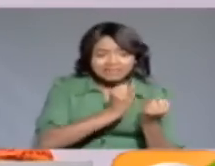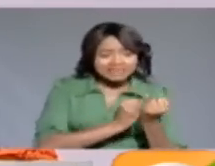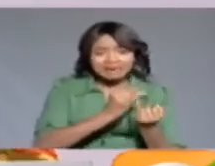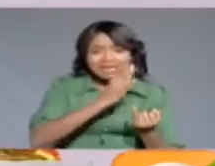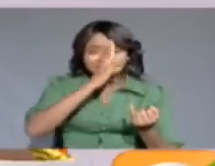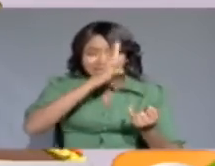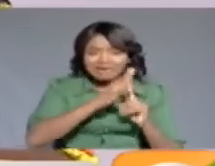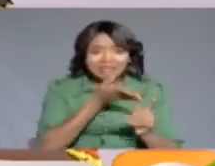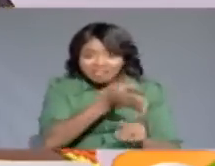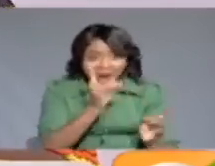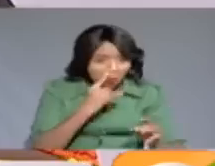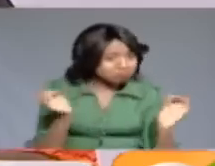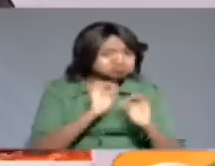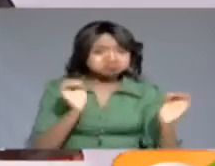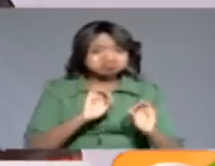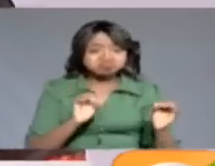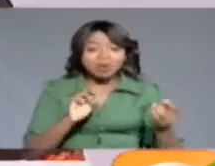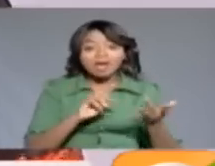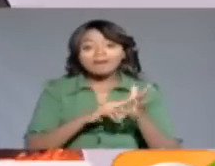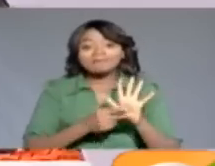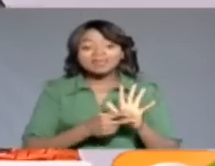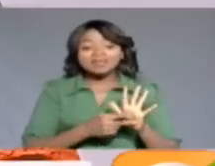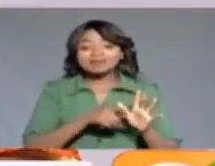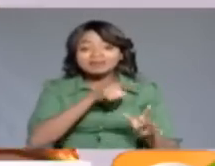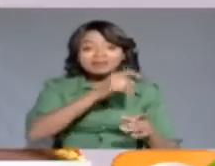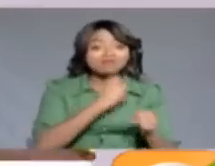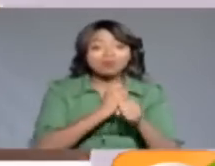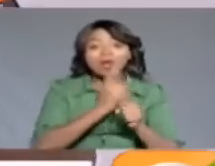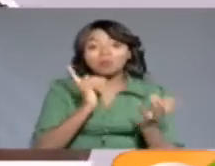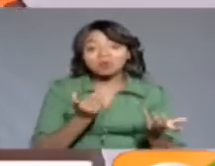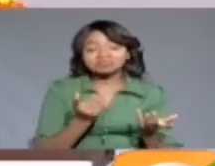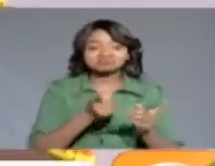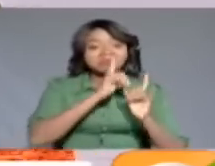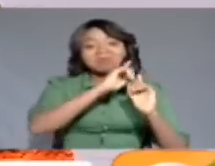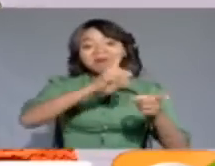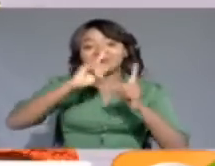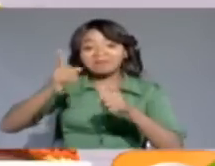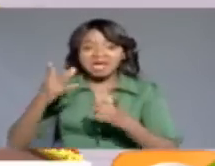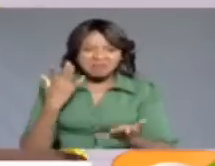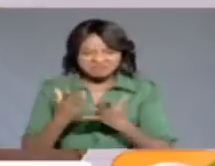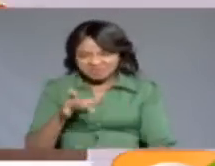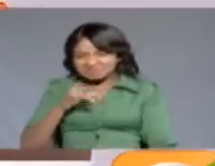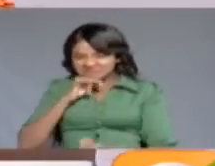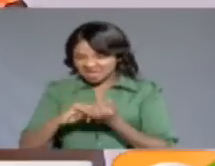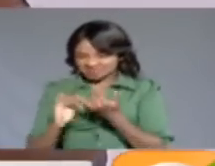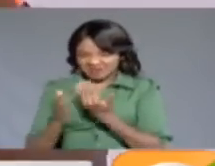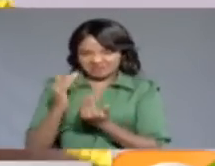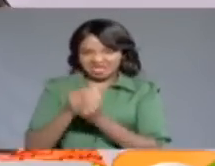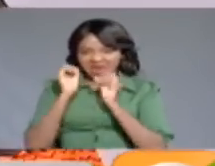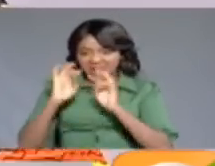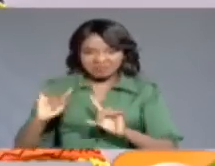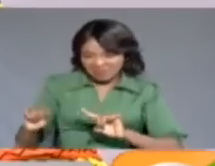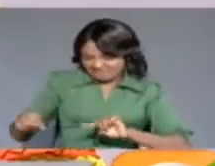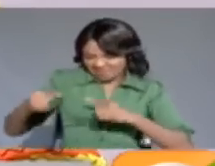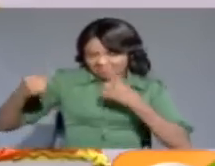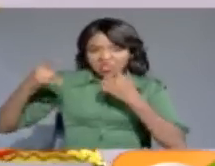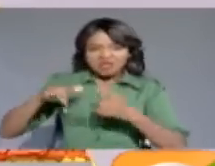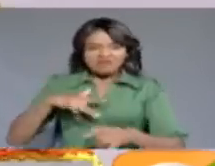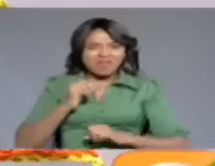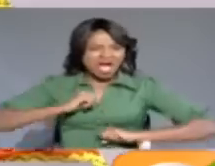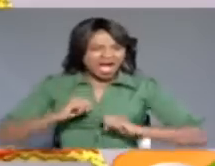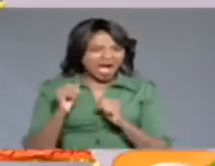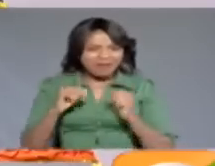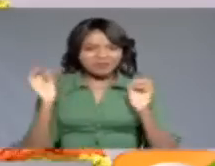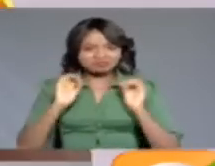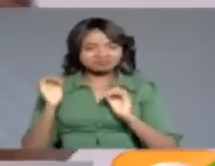Haya mapenzi haimaanishi ana mwanamume. Mara nyingine inaweza kuwa wewe umemuudhi ni kiasi ya kuwa humpi raha fulani. Sasa ana